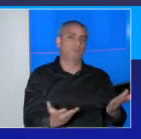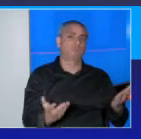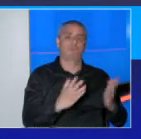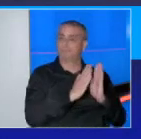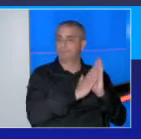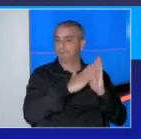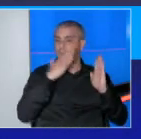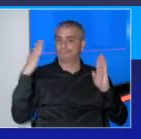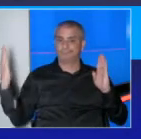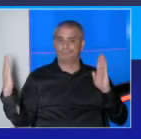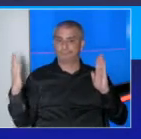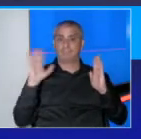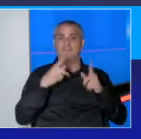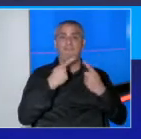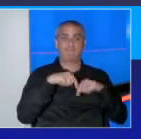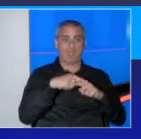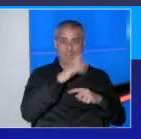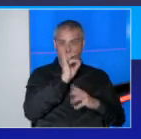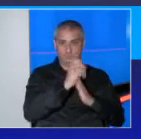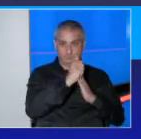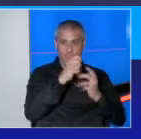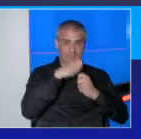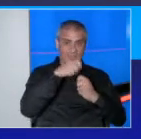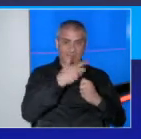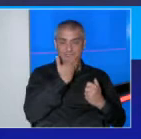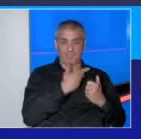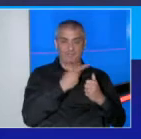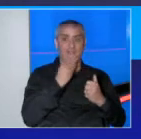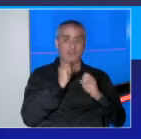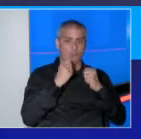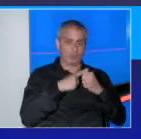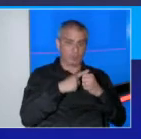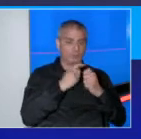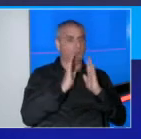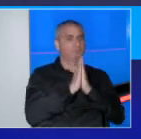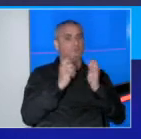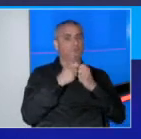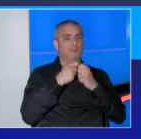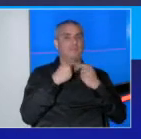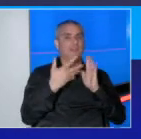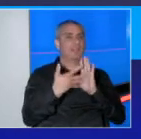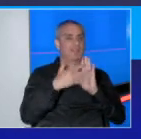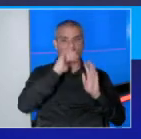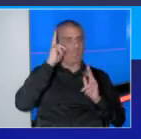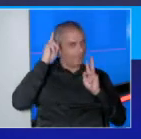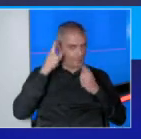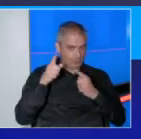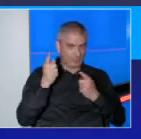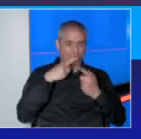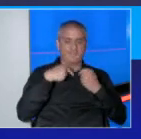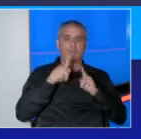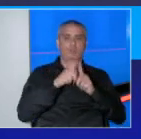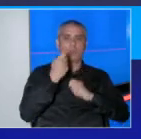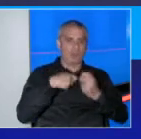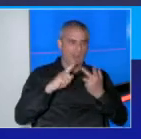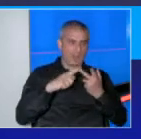לקצה בוועדות השונות, בין איזו ועדה שמובלת על ידי חבר הכנסת גפני ביהדות התורה ויוצאת בקריאה משותפת לוועדת חקירה במירון, עבור בוועדות כמו